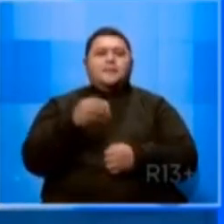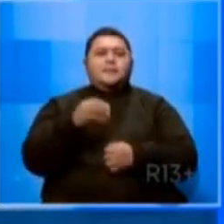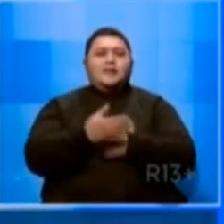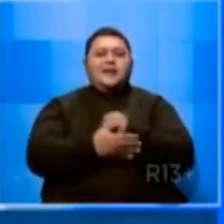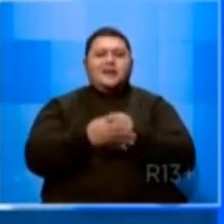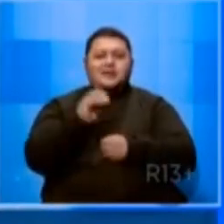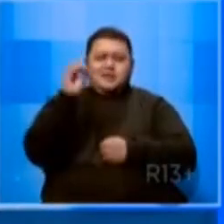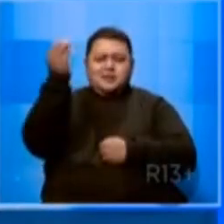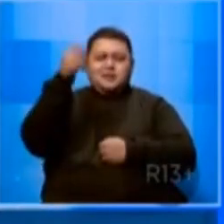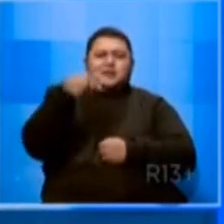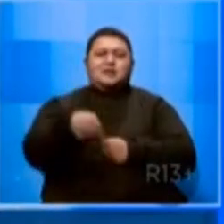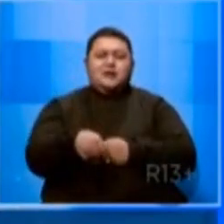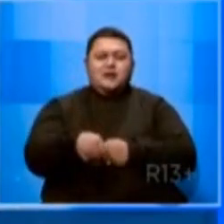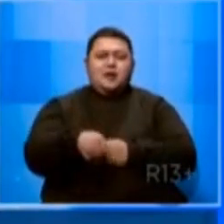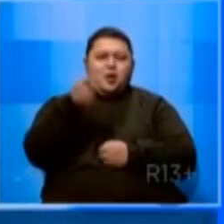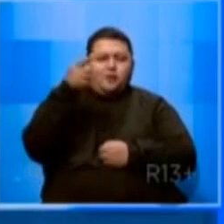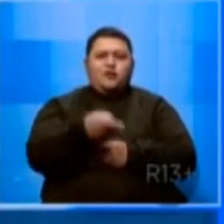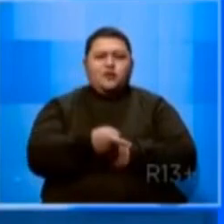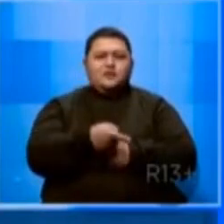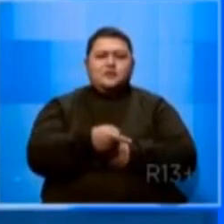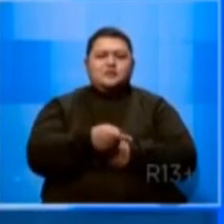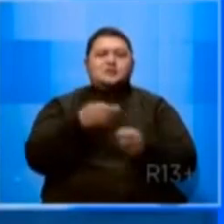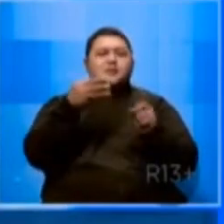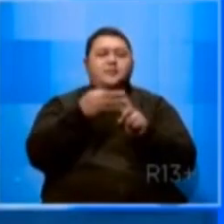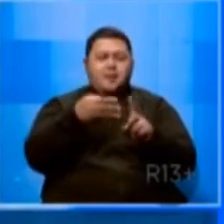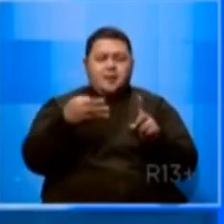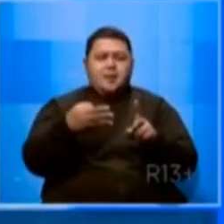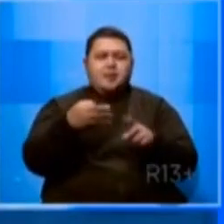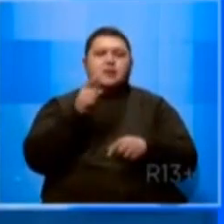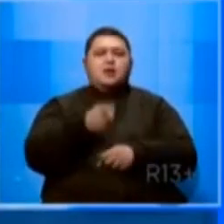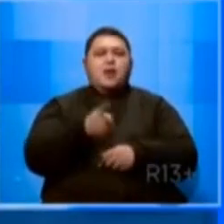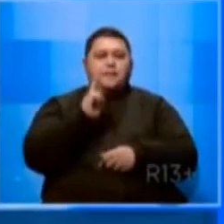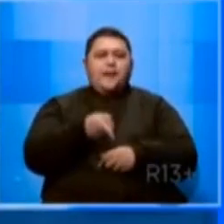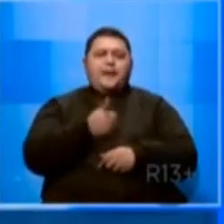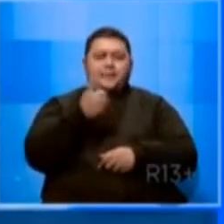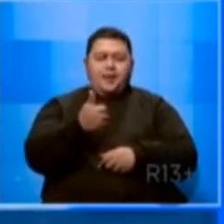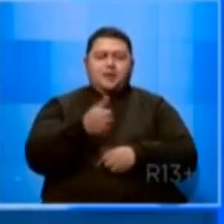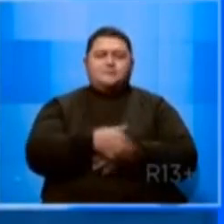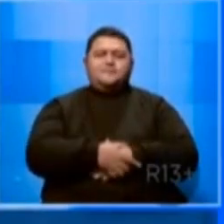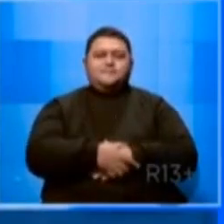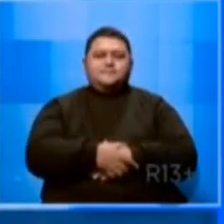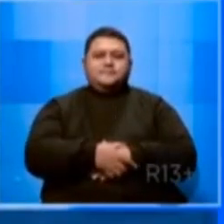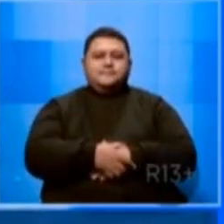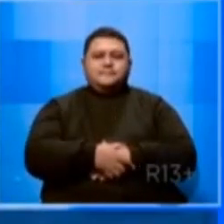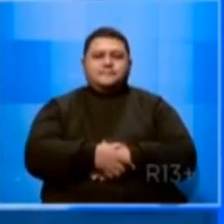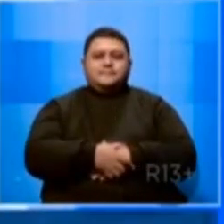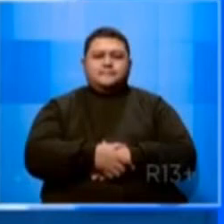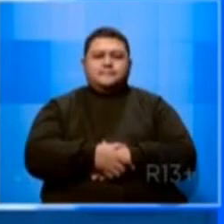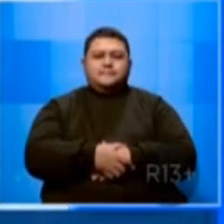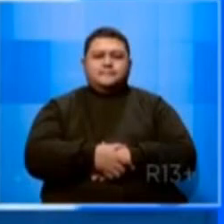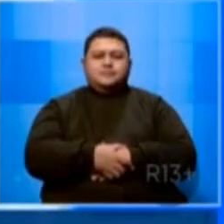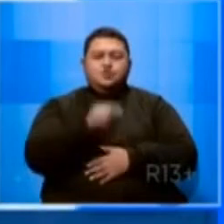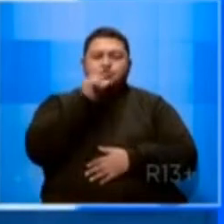Selatan yang memvonis barada eliaser adalah putusan yang baik menurut kami yang yang baik dan adil karena ini